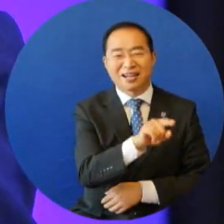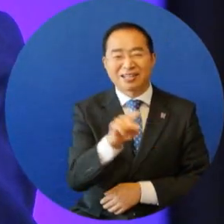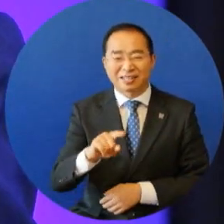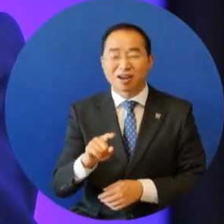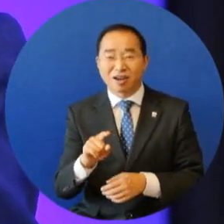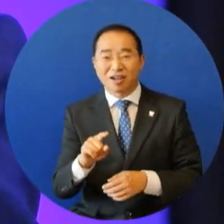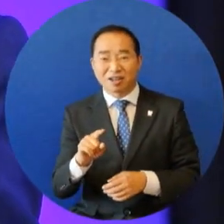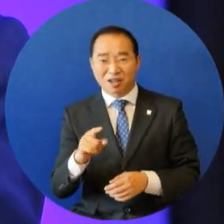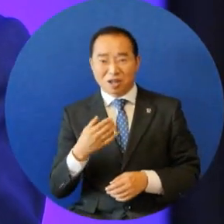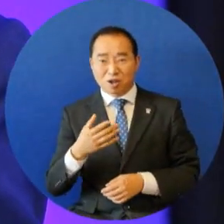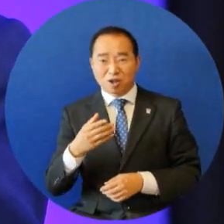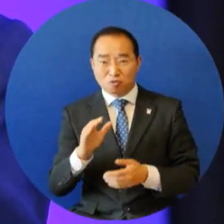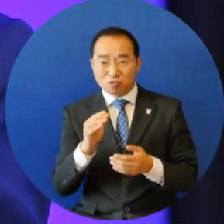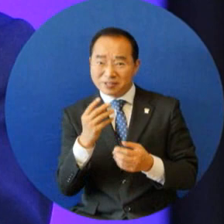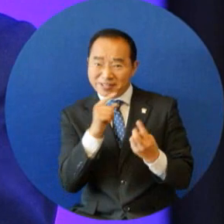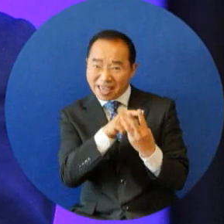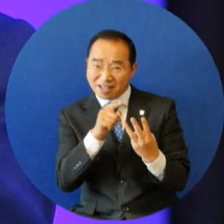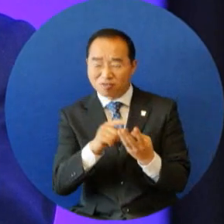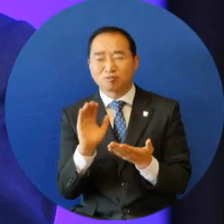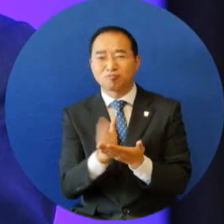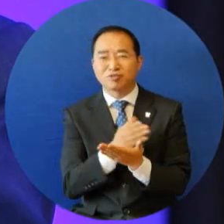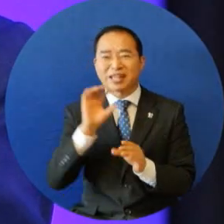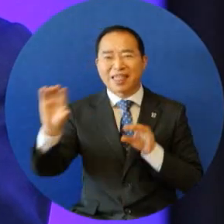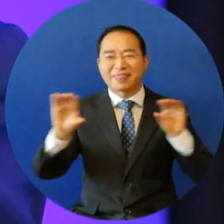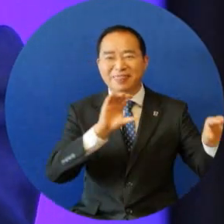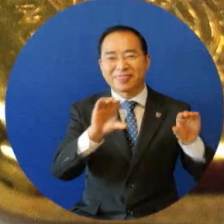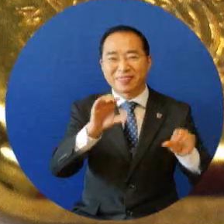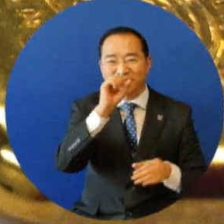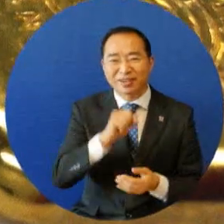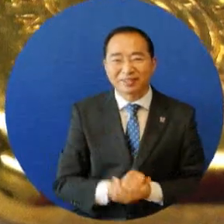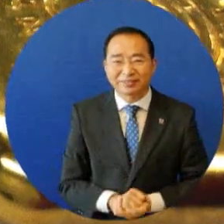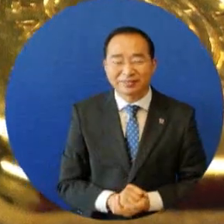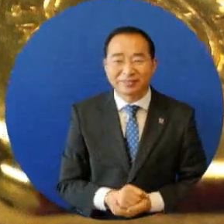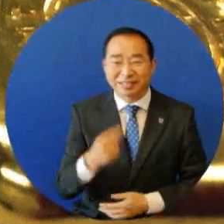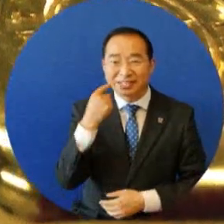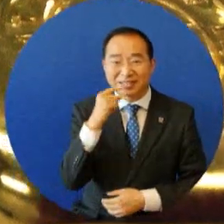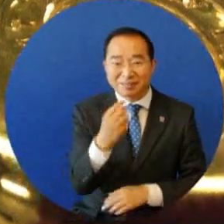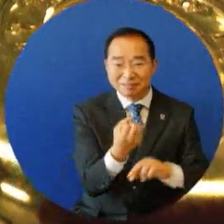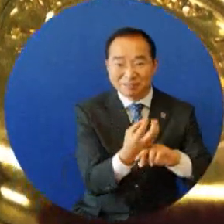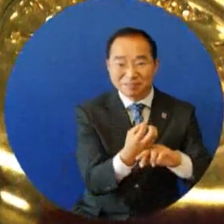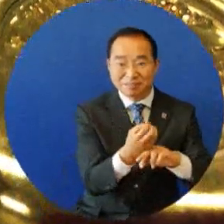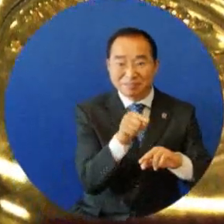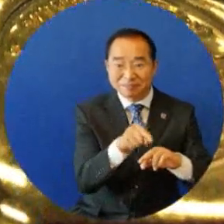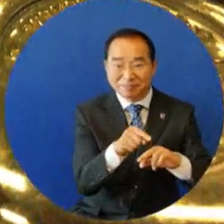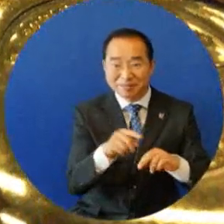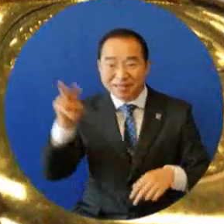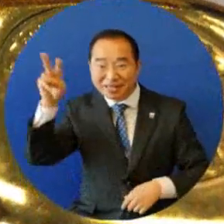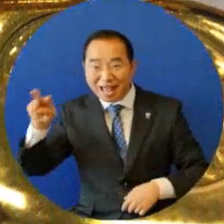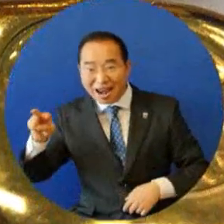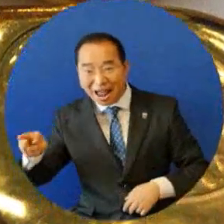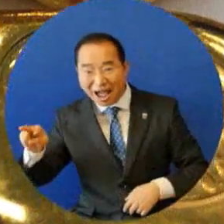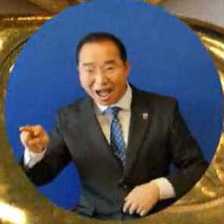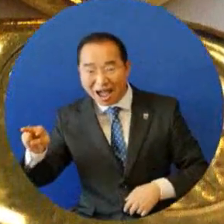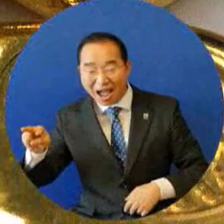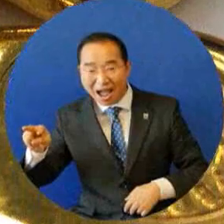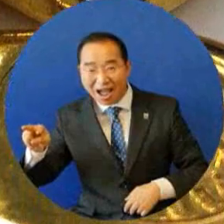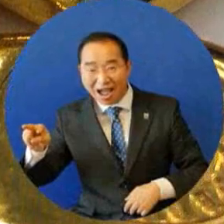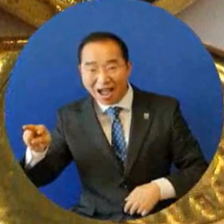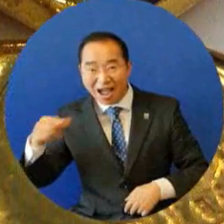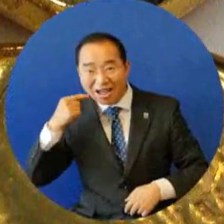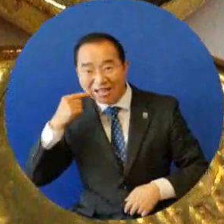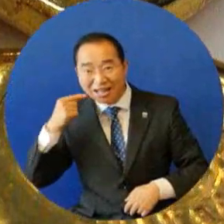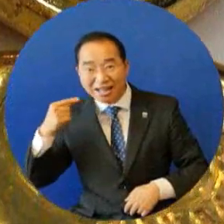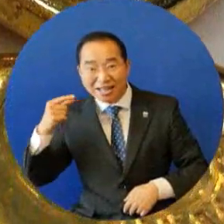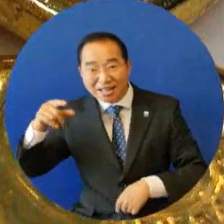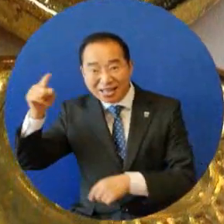한 3개 정도로 분산 투자를 권하고 있어요. 금은 사실은 달러 가치하고 반대로 가는 게